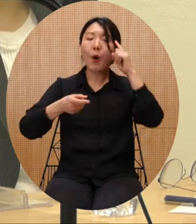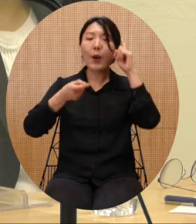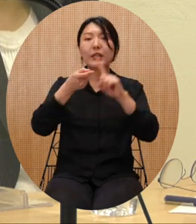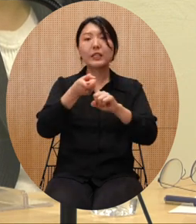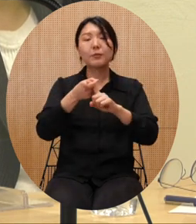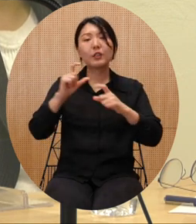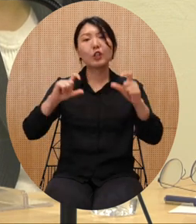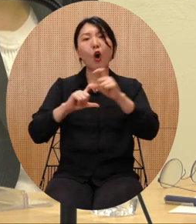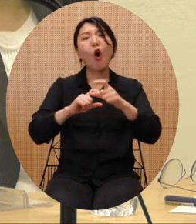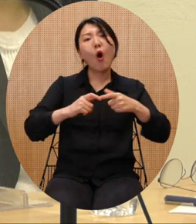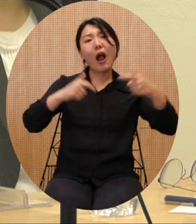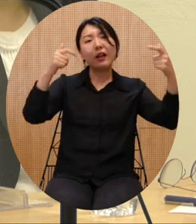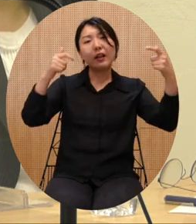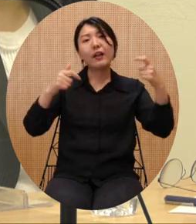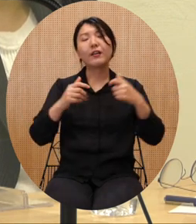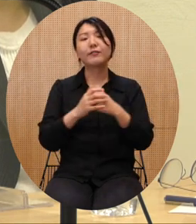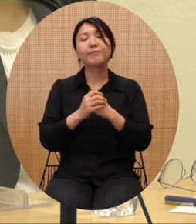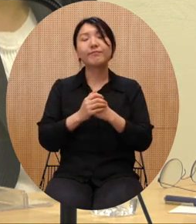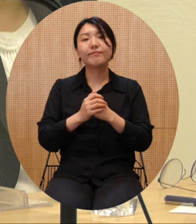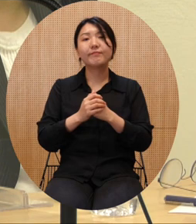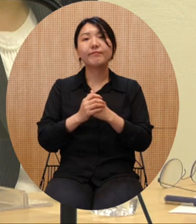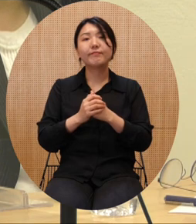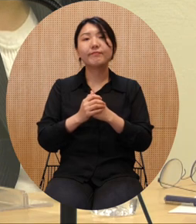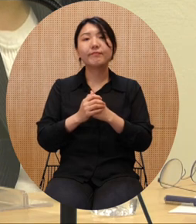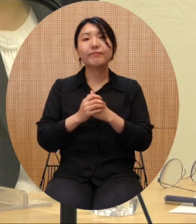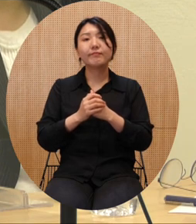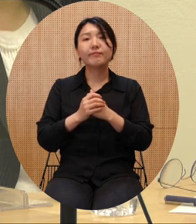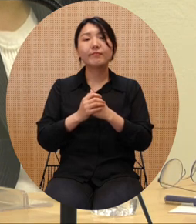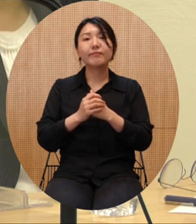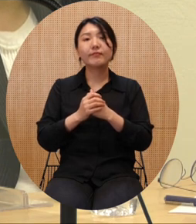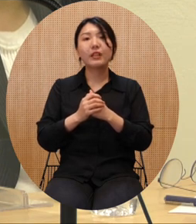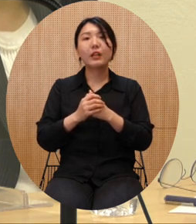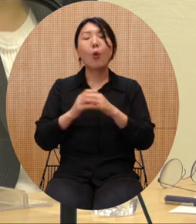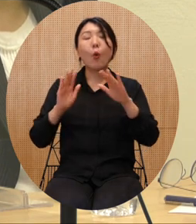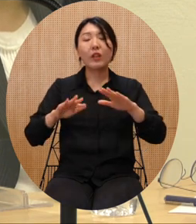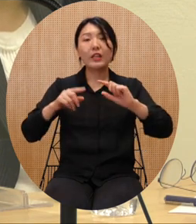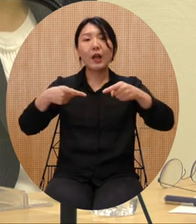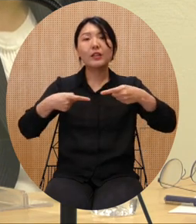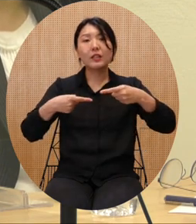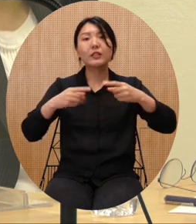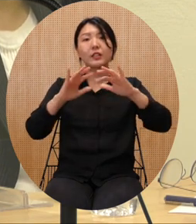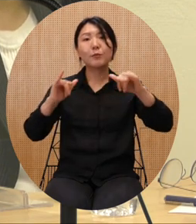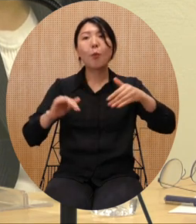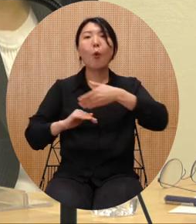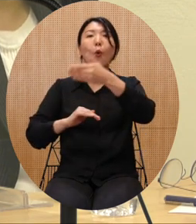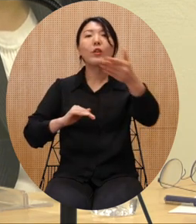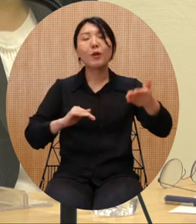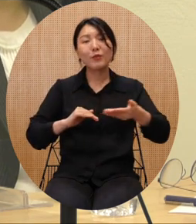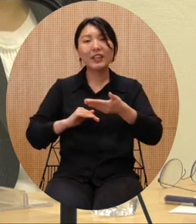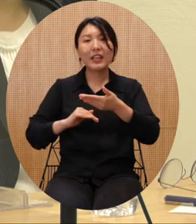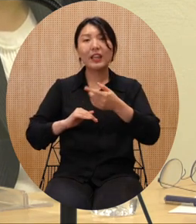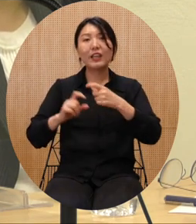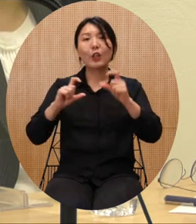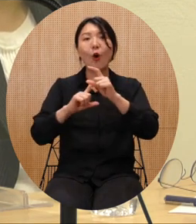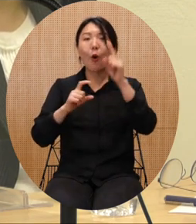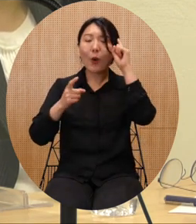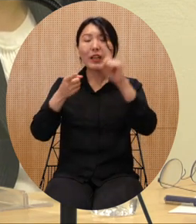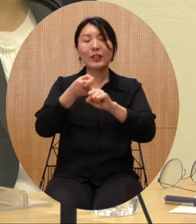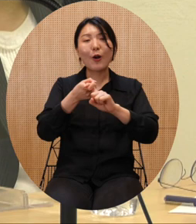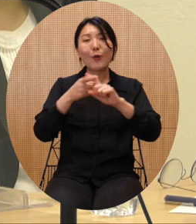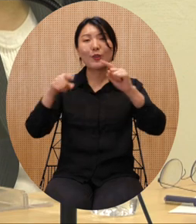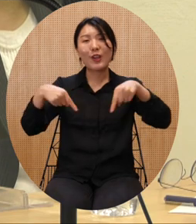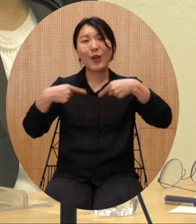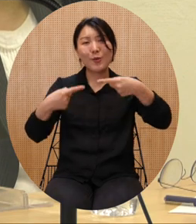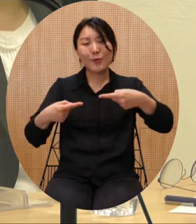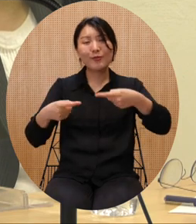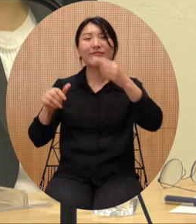관심이 확대되기를 바라며 오늘 토론회에 참여해주신 모든 분들이 더욱더 관심을 갖고